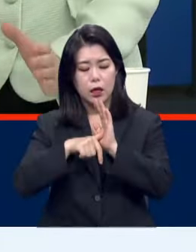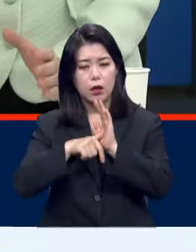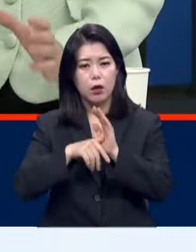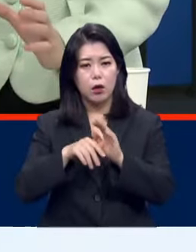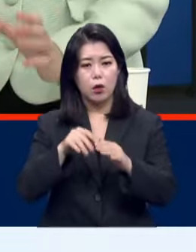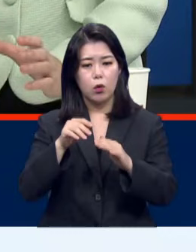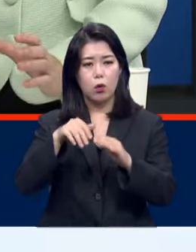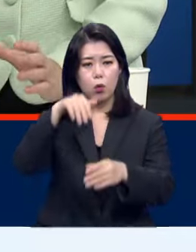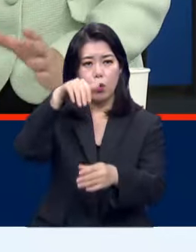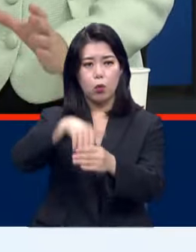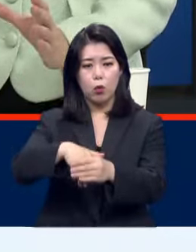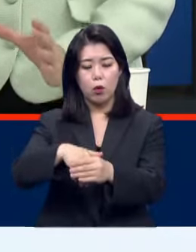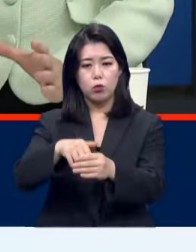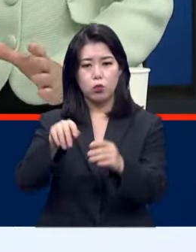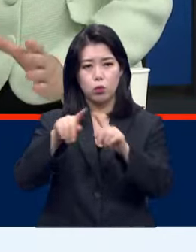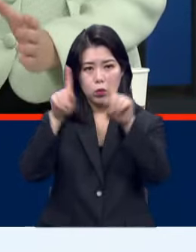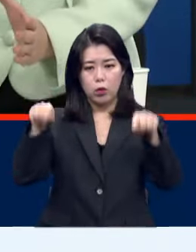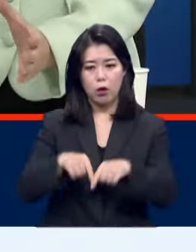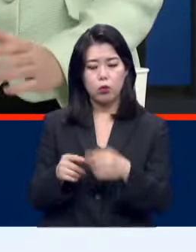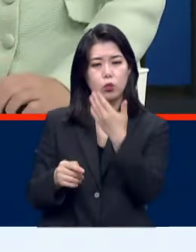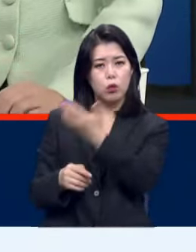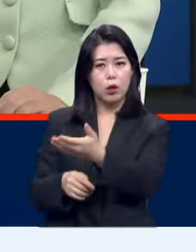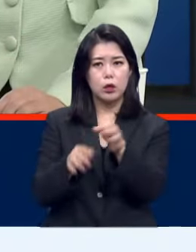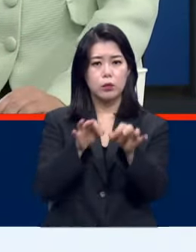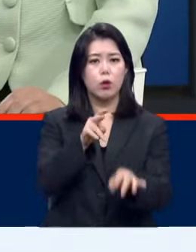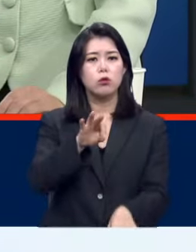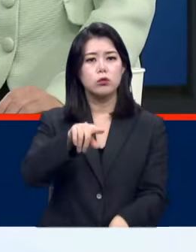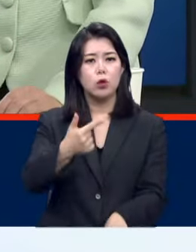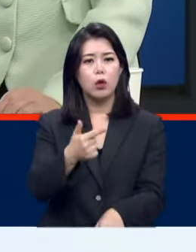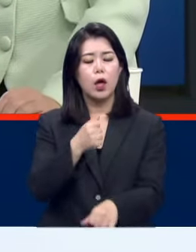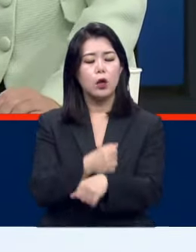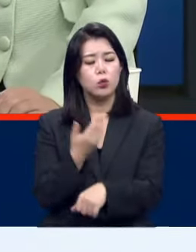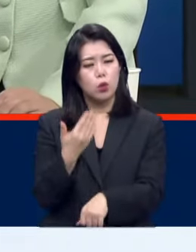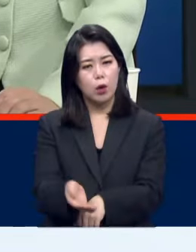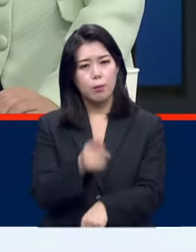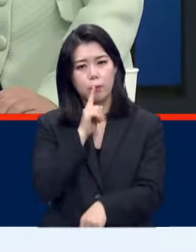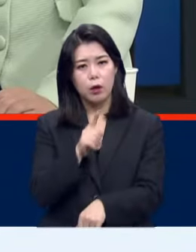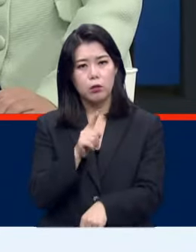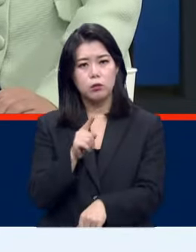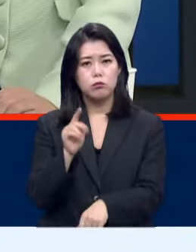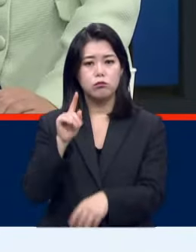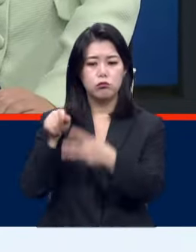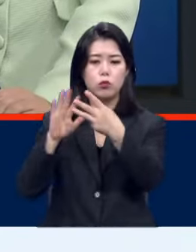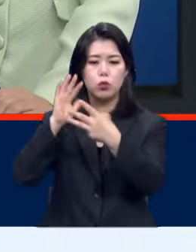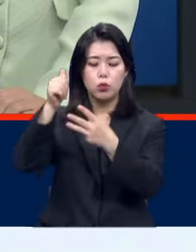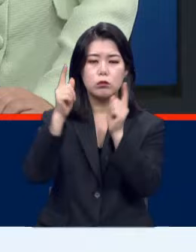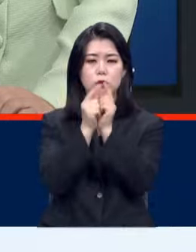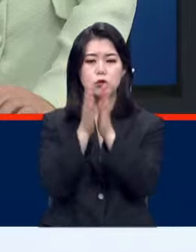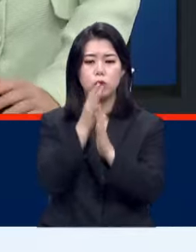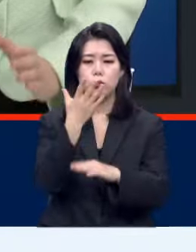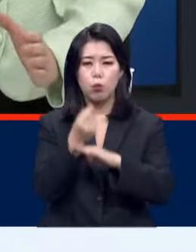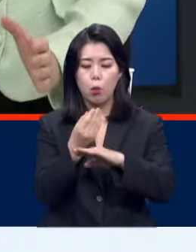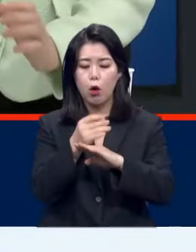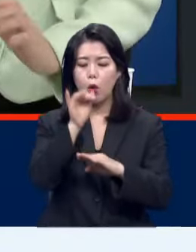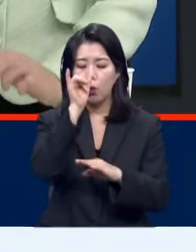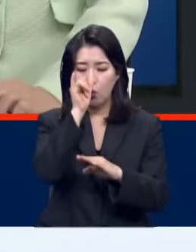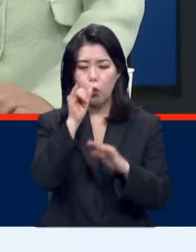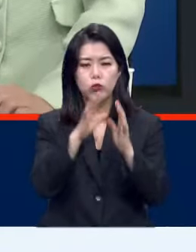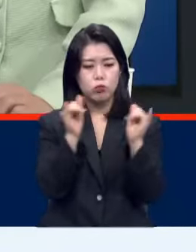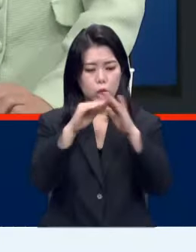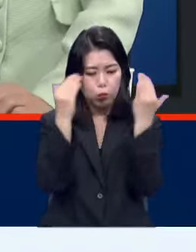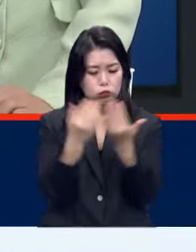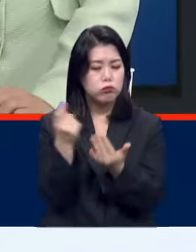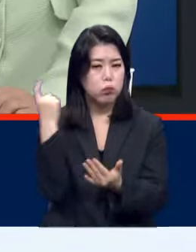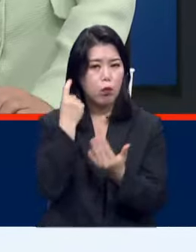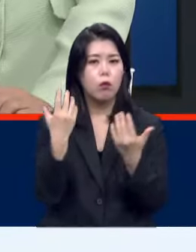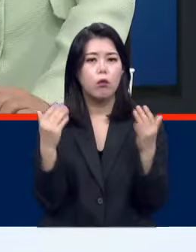공관위에서 들고 왔다가 그리고 김영선 해 줘라라고 말했다는 부분은 본인의 육성으로 지금 인정하고 있고 그 얘기를 국민들이 다 들으신